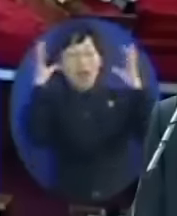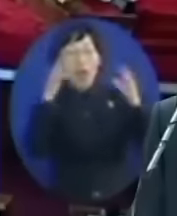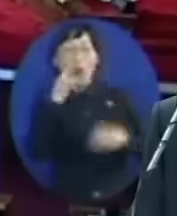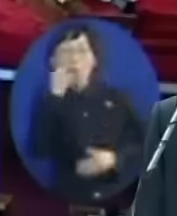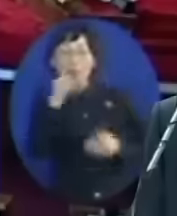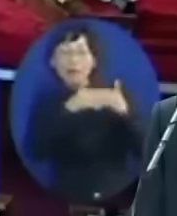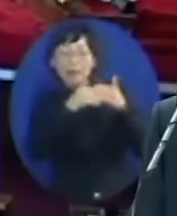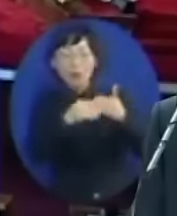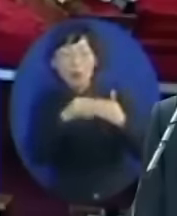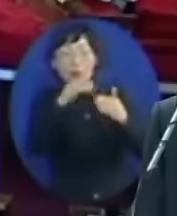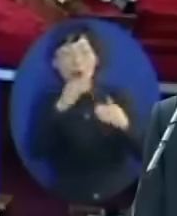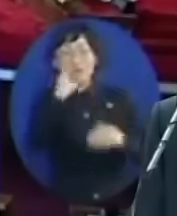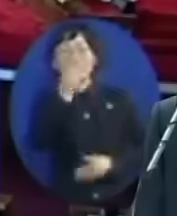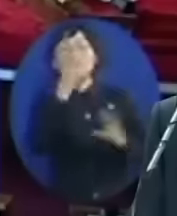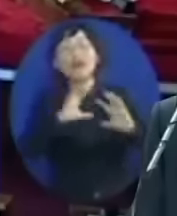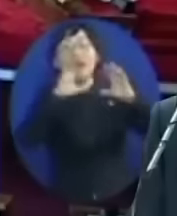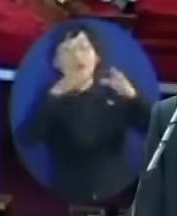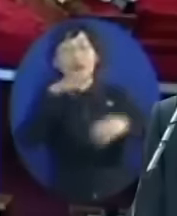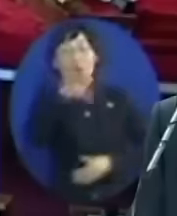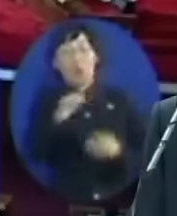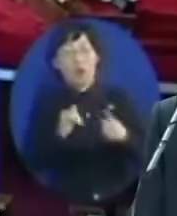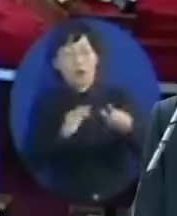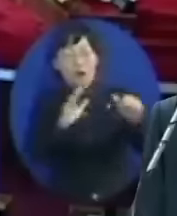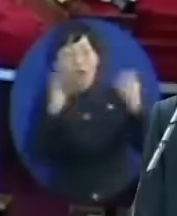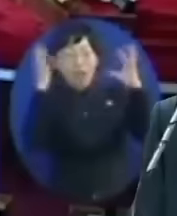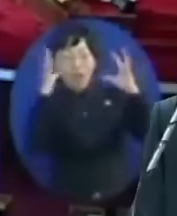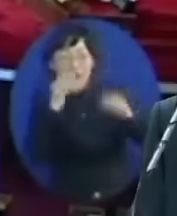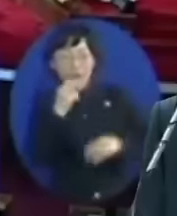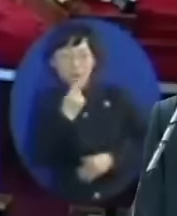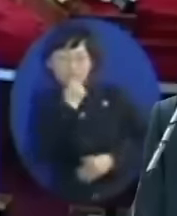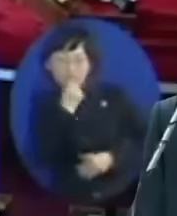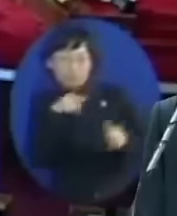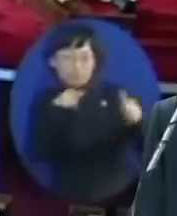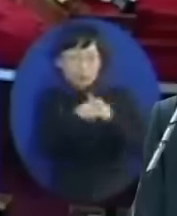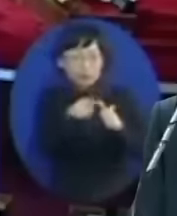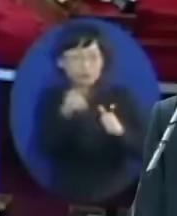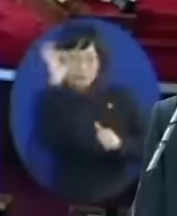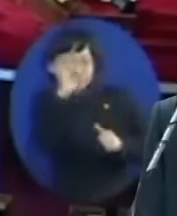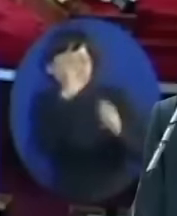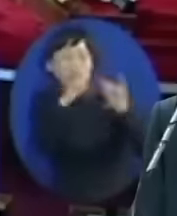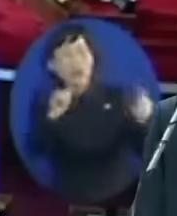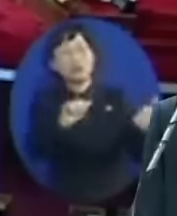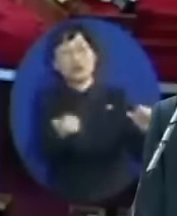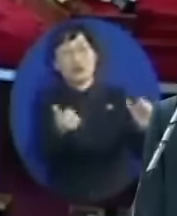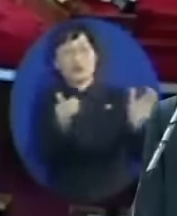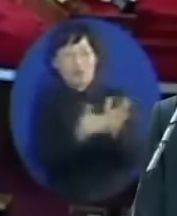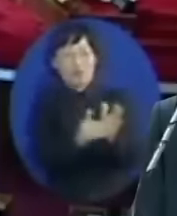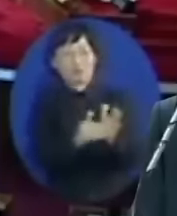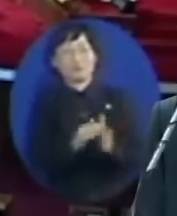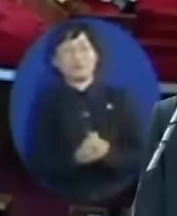어머니를 데리고 이스라엘 땅으로 가라. 아기의 목숨을 찾던 자들이 죽었느니라 하시니.